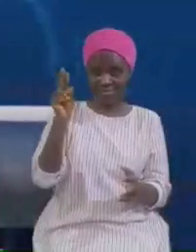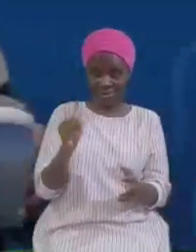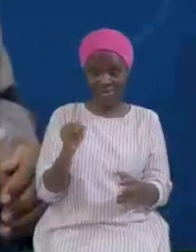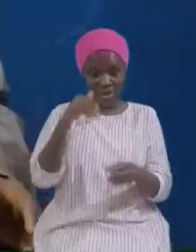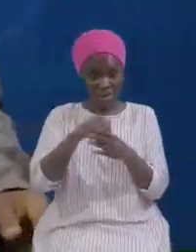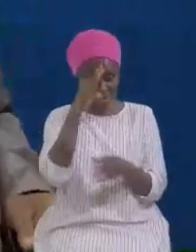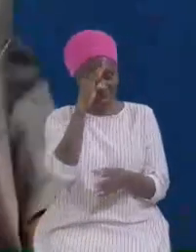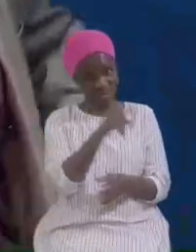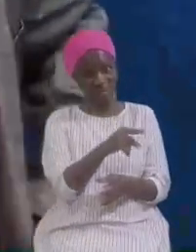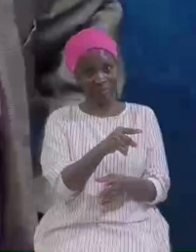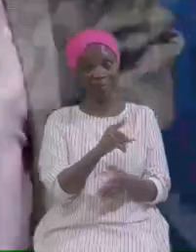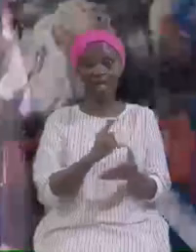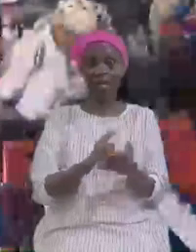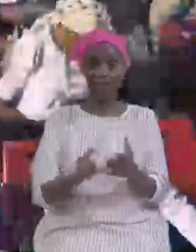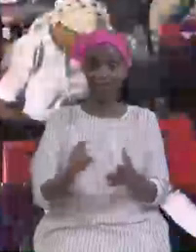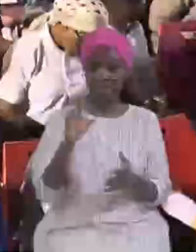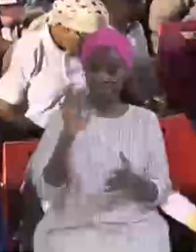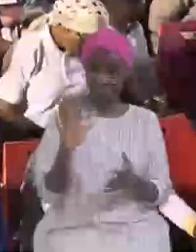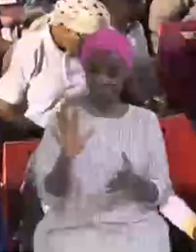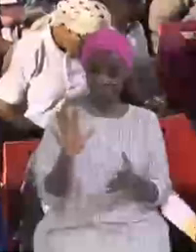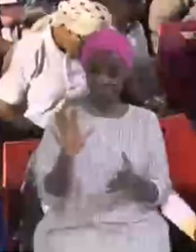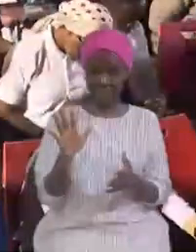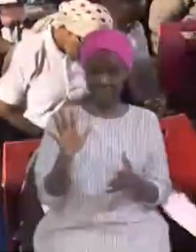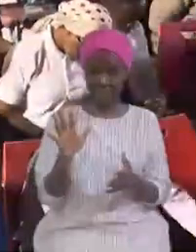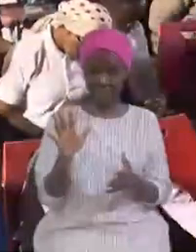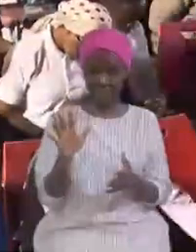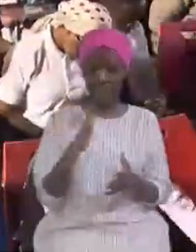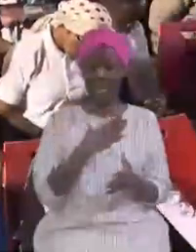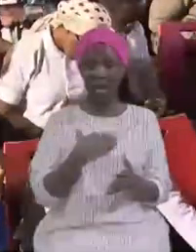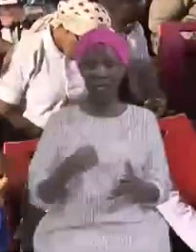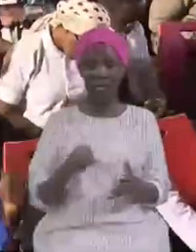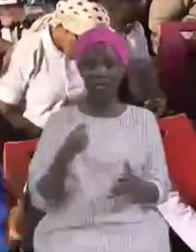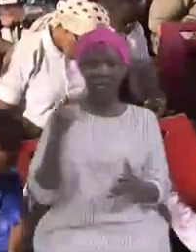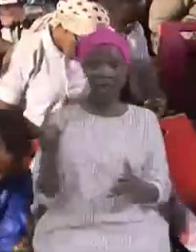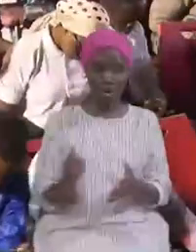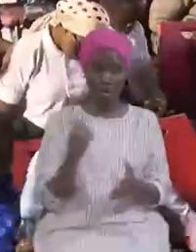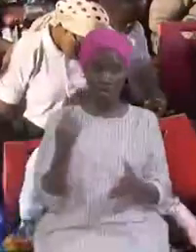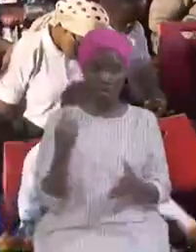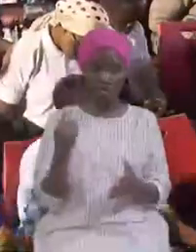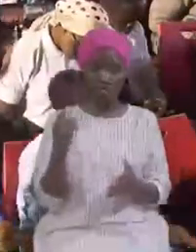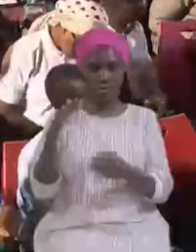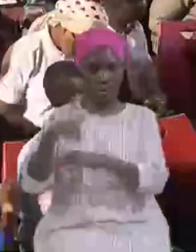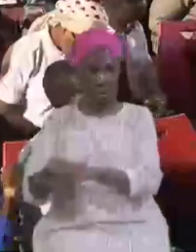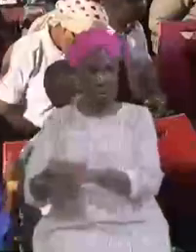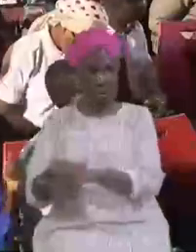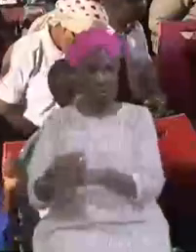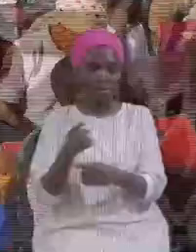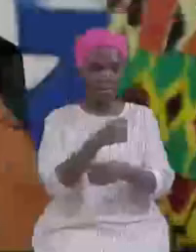eux. Verset 5. Verset 5. Ils étaient sans cesse, nuit et jour.